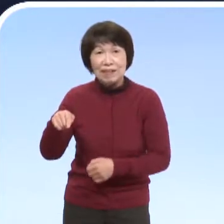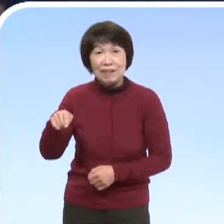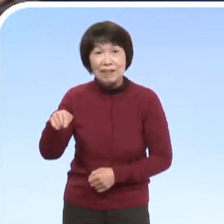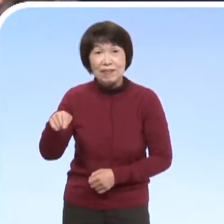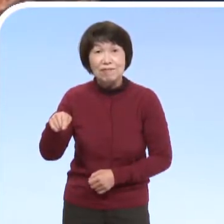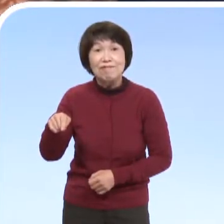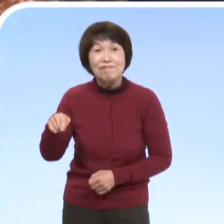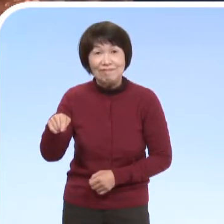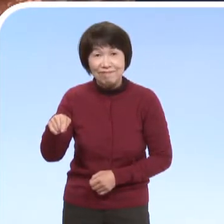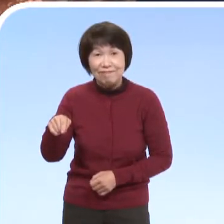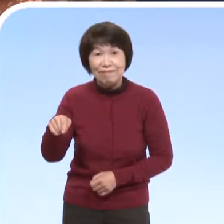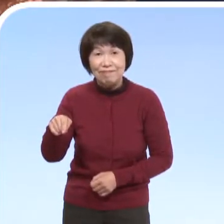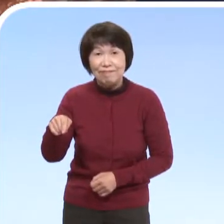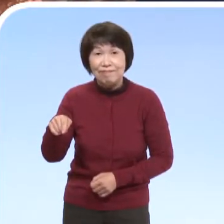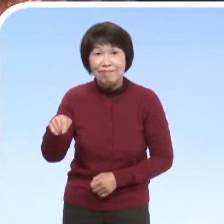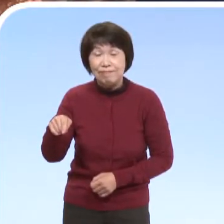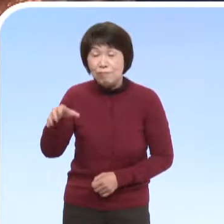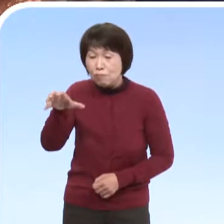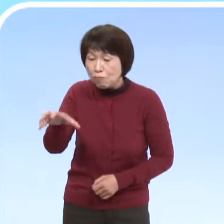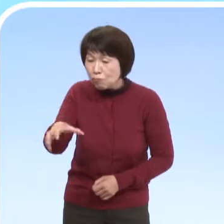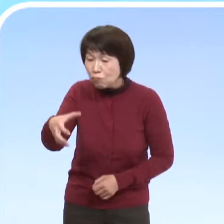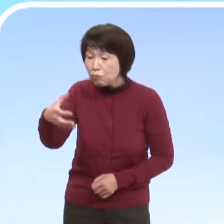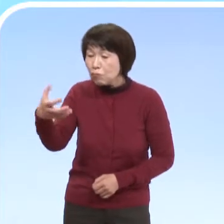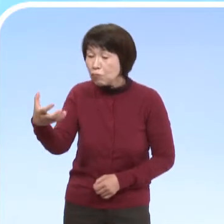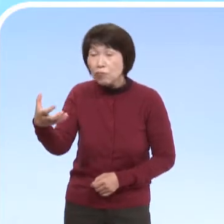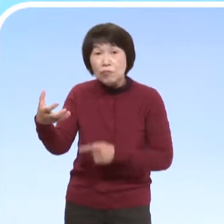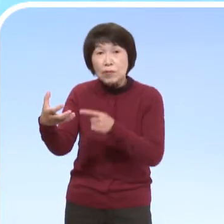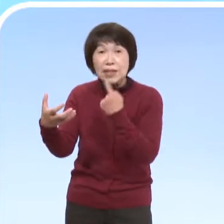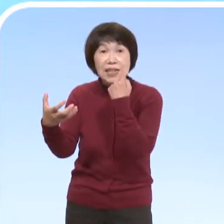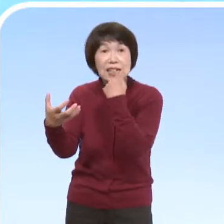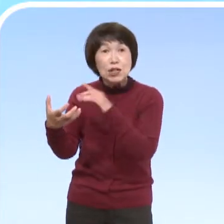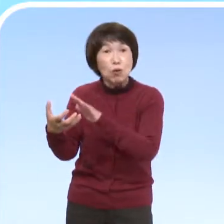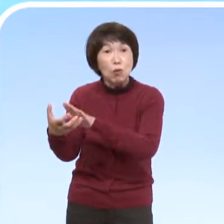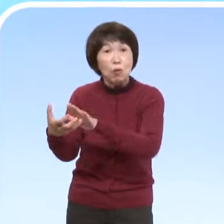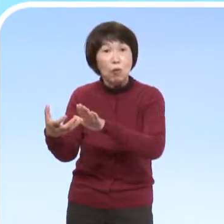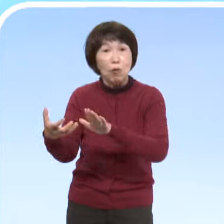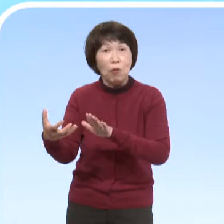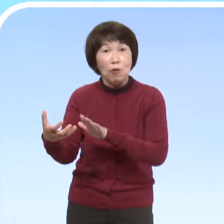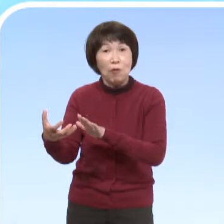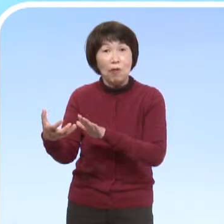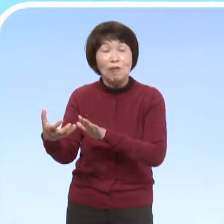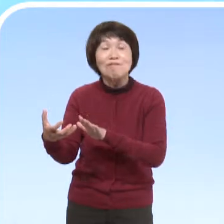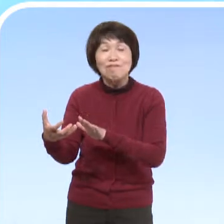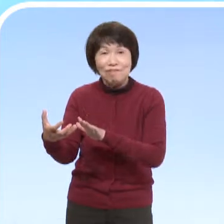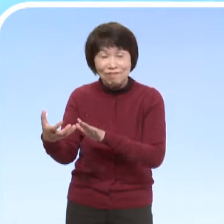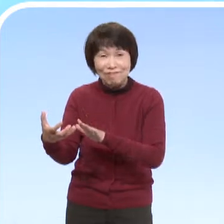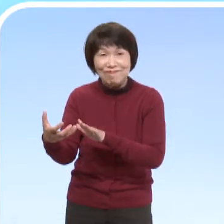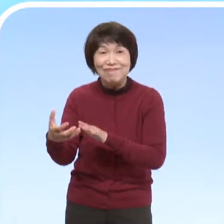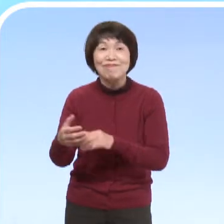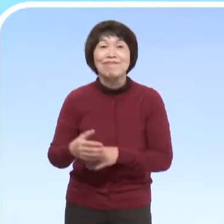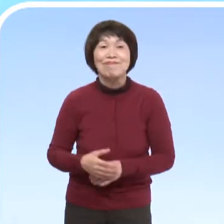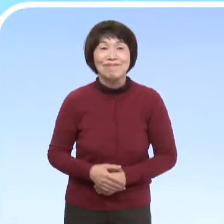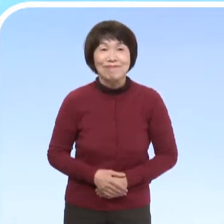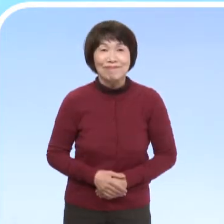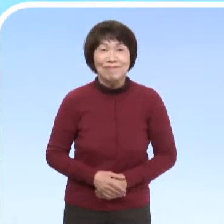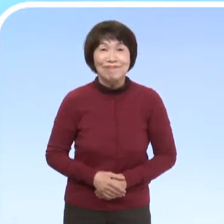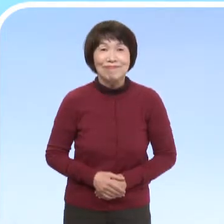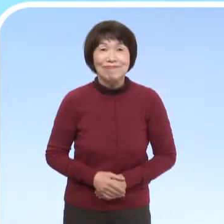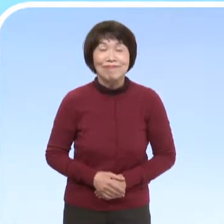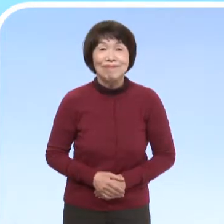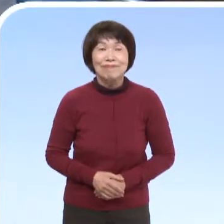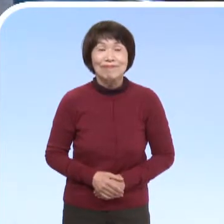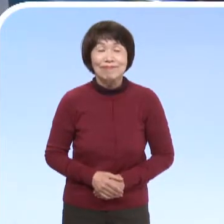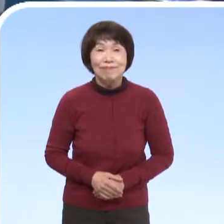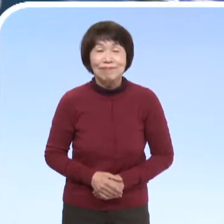褐色というんですか、まあこういった色をしててお腹の方は白いんですね。だからそれで基本的には見分けることができます